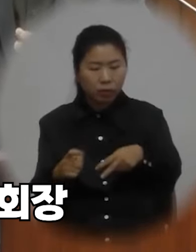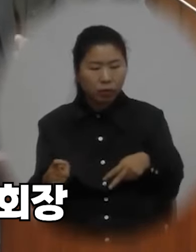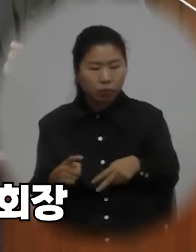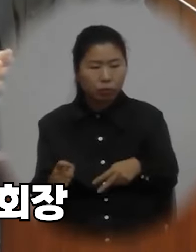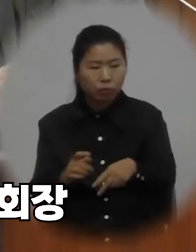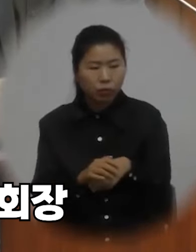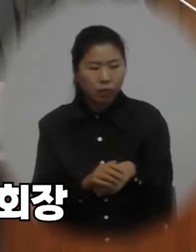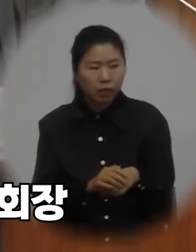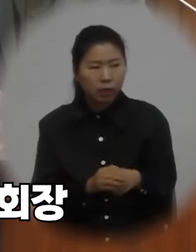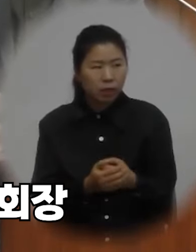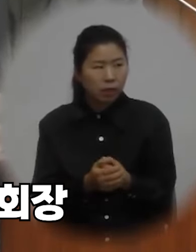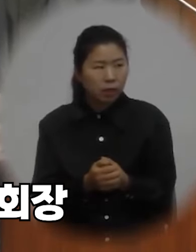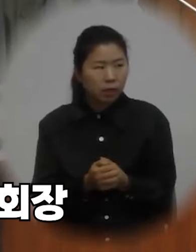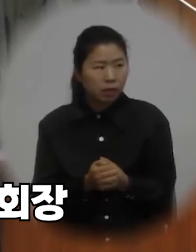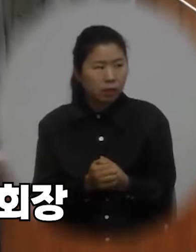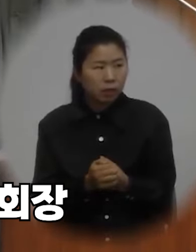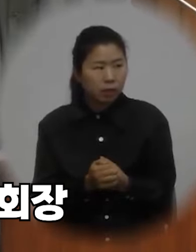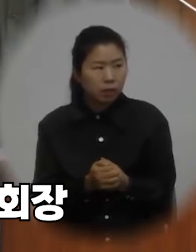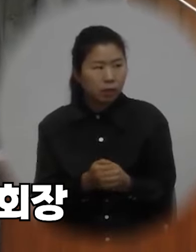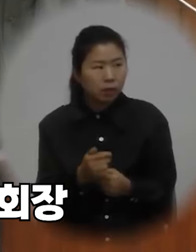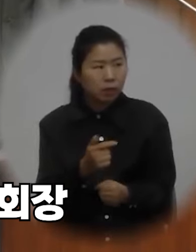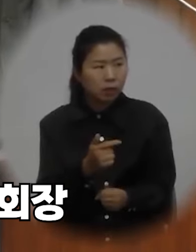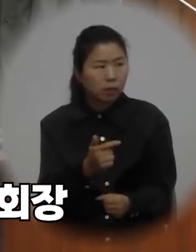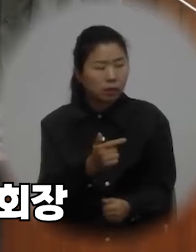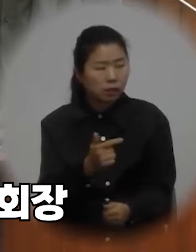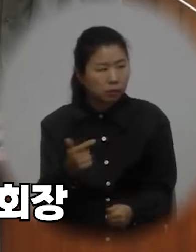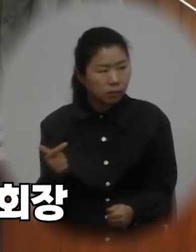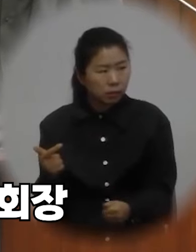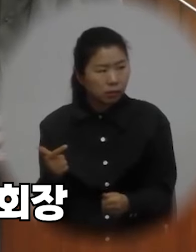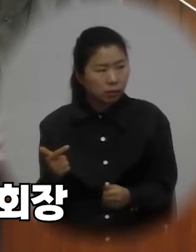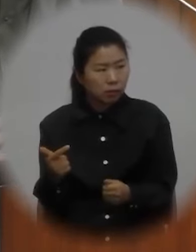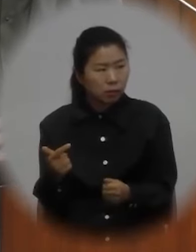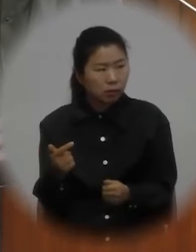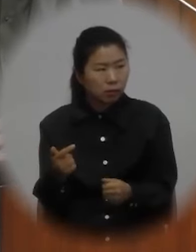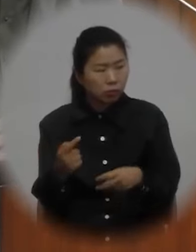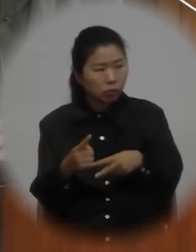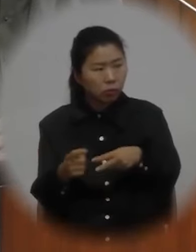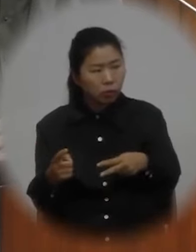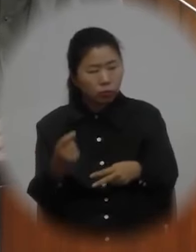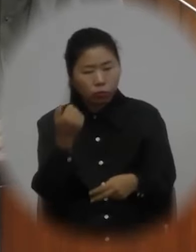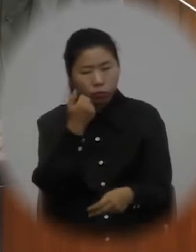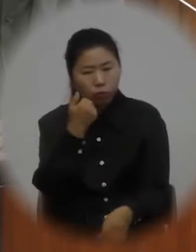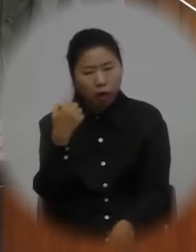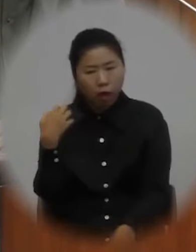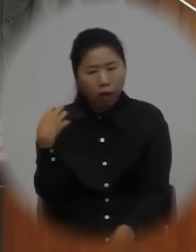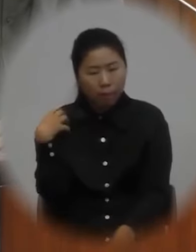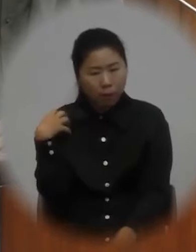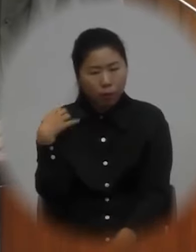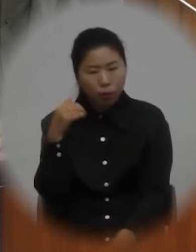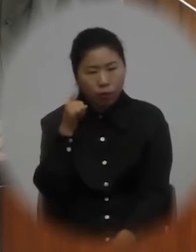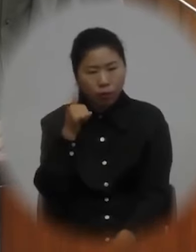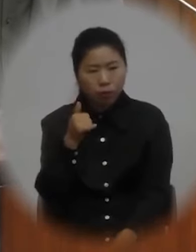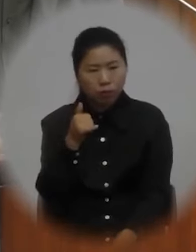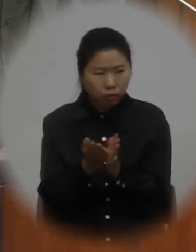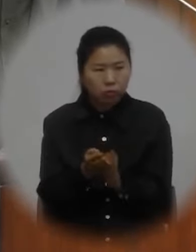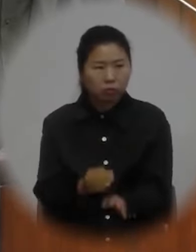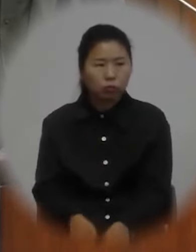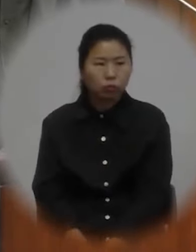상당히 비중 있는 어떤 직함을 가지신 분의 어떤 그 빌라 아무튼